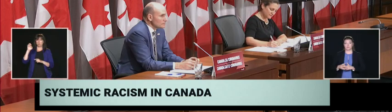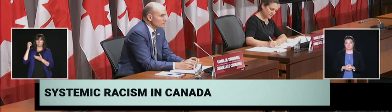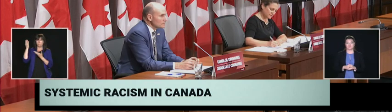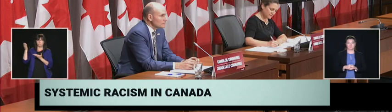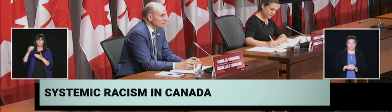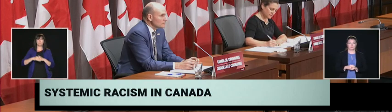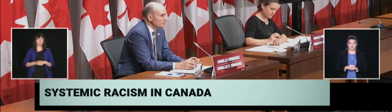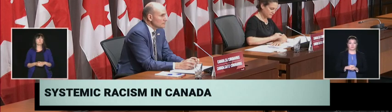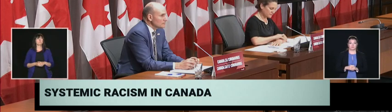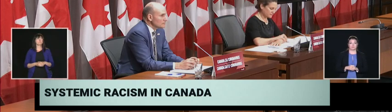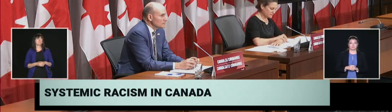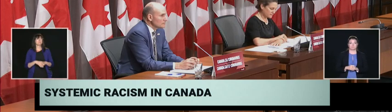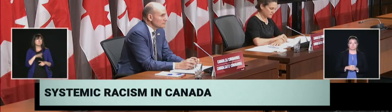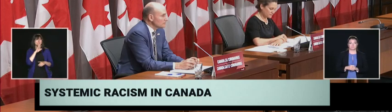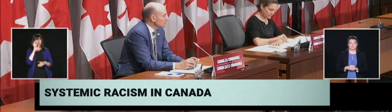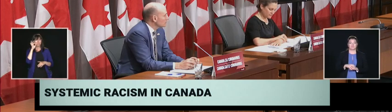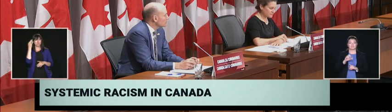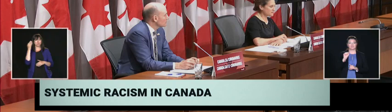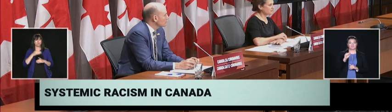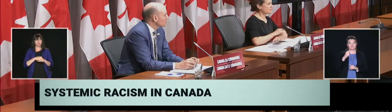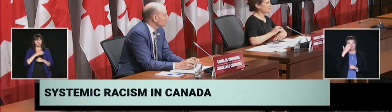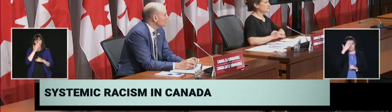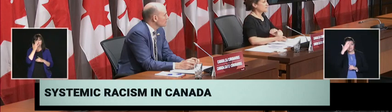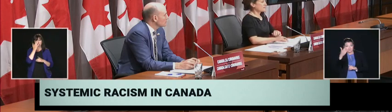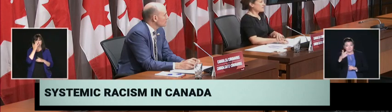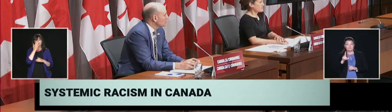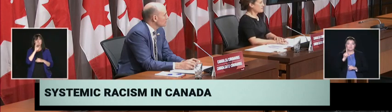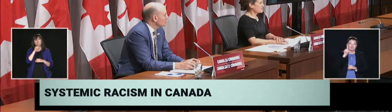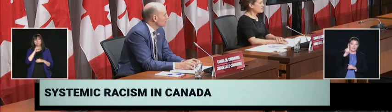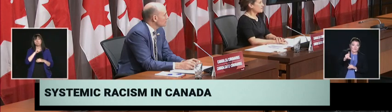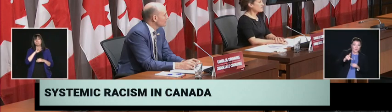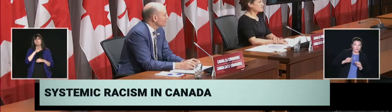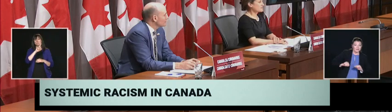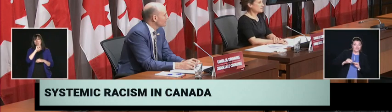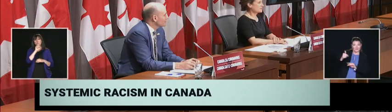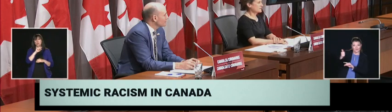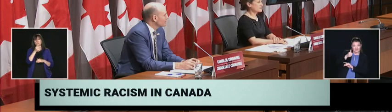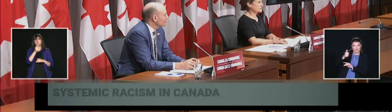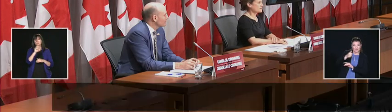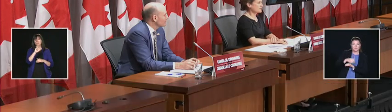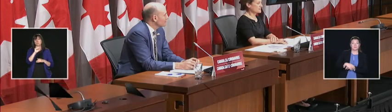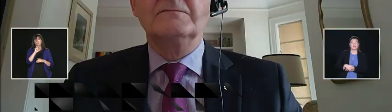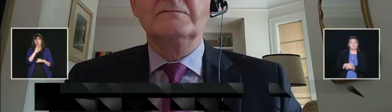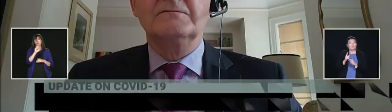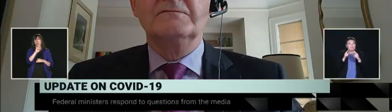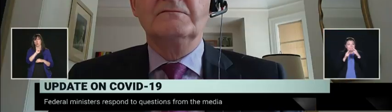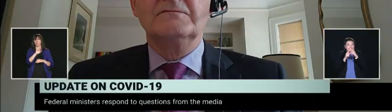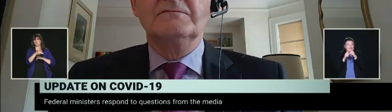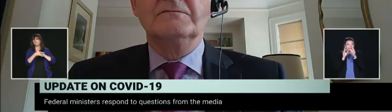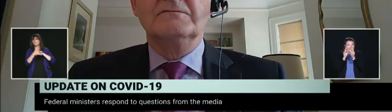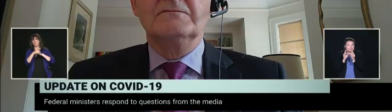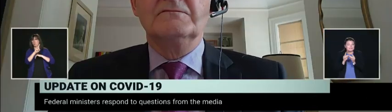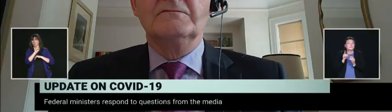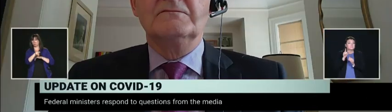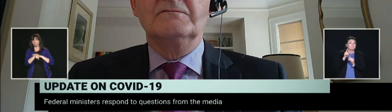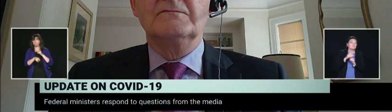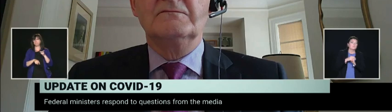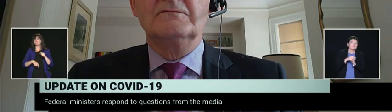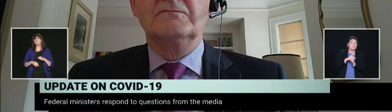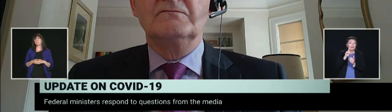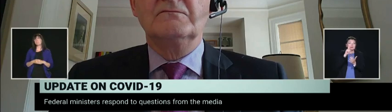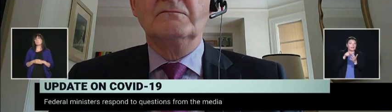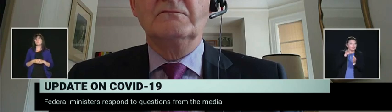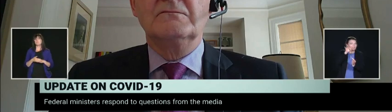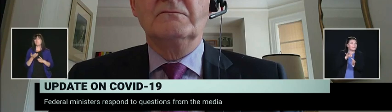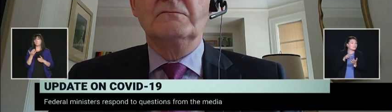Ma question serait pour le ministre Garneau. Question un peu technique, mais pouvez-vous nous donner la date précise précise. Là, vous avez parlé de fin juin là, pour cette